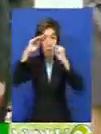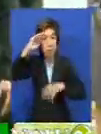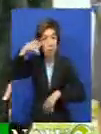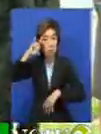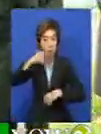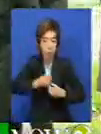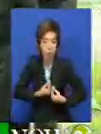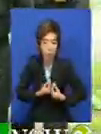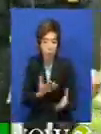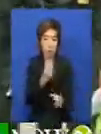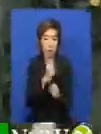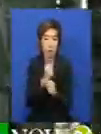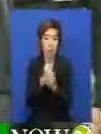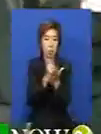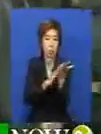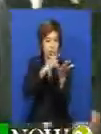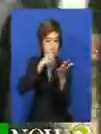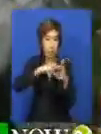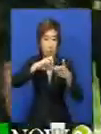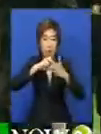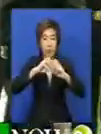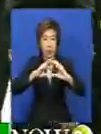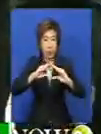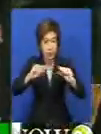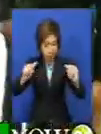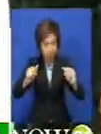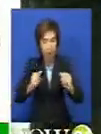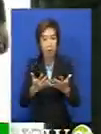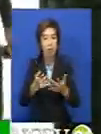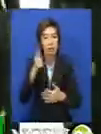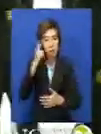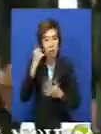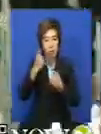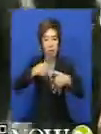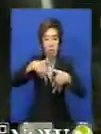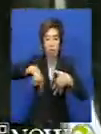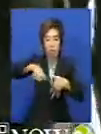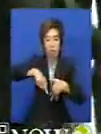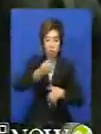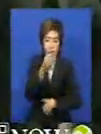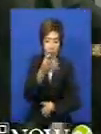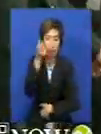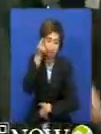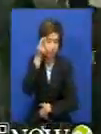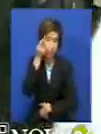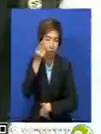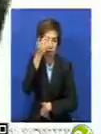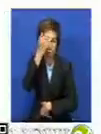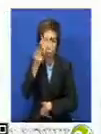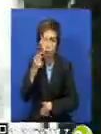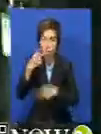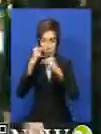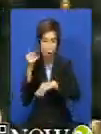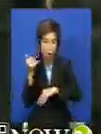ำงานให้กับประเทศเนี่ยมีความสงบขึ้นเชื่อว่านายกได้รับความเข้าใจจากประชาชนส่วนใหญ่เพราะว่าเข้ามาทำให้บ้